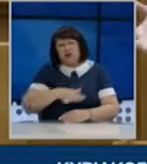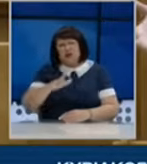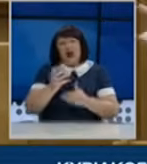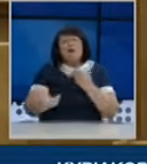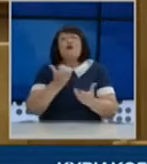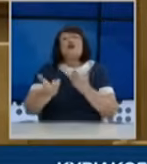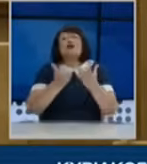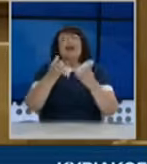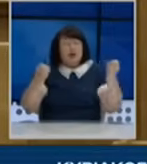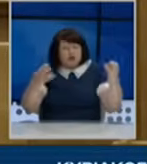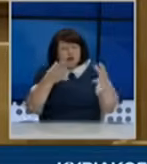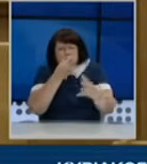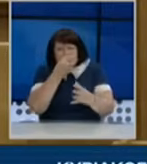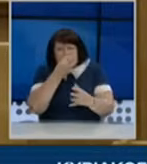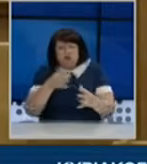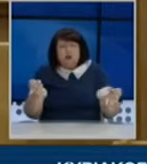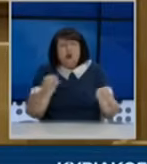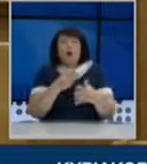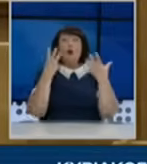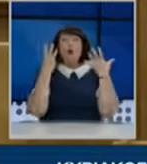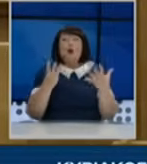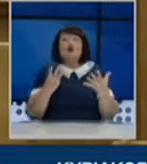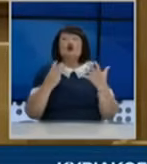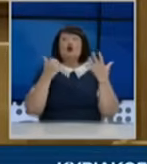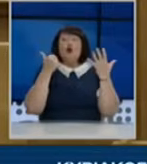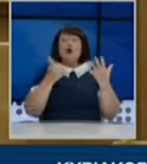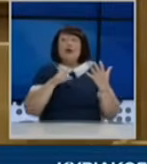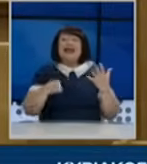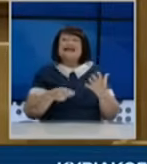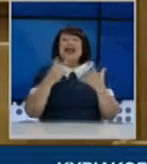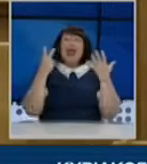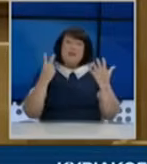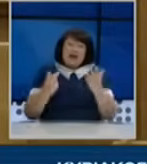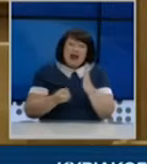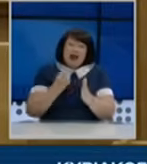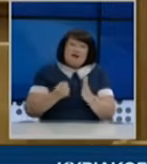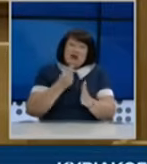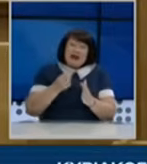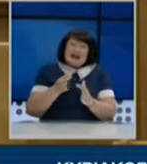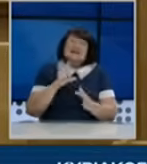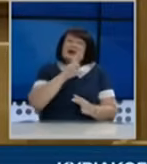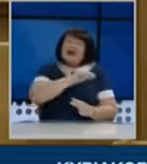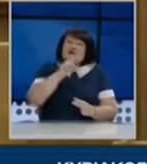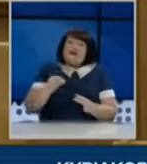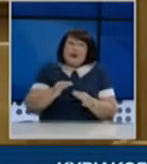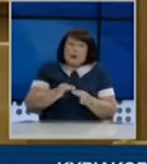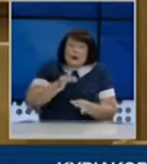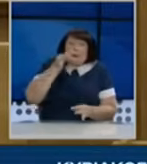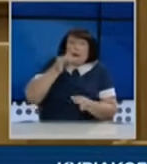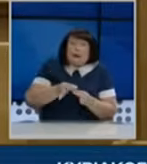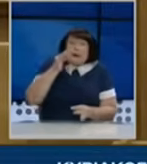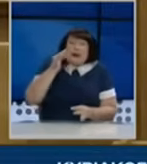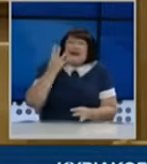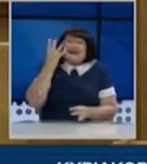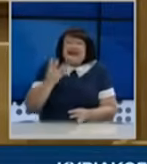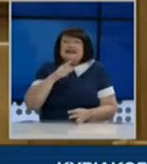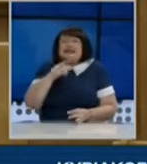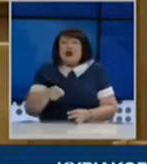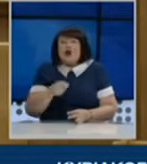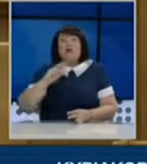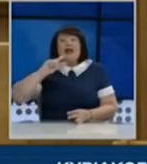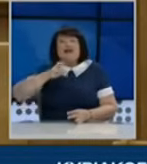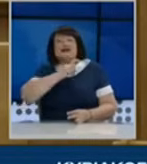πυρκαγιές είναι, ακούστε, 8,6-7 εκατομμύρια καλαμάκια, ακούστε, για 4,3